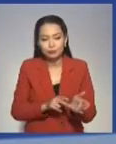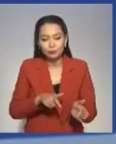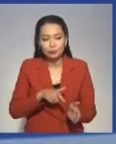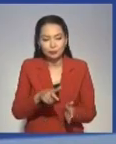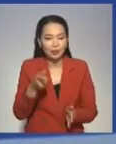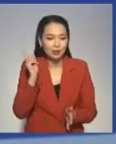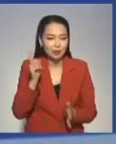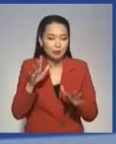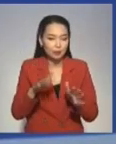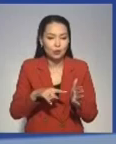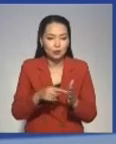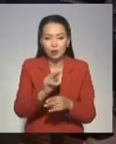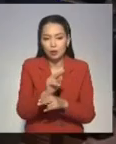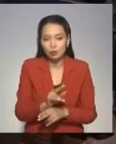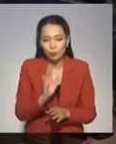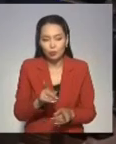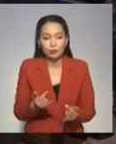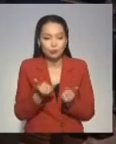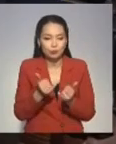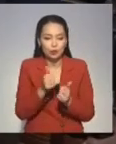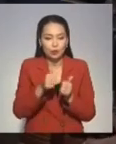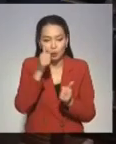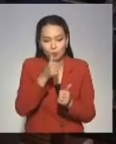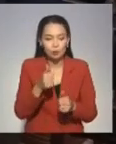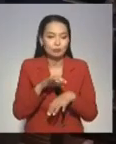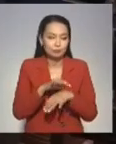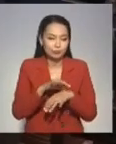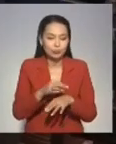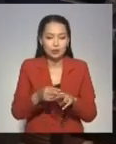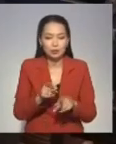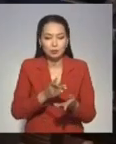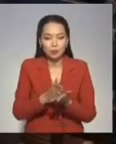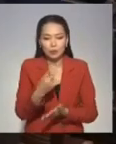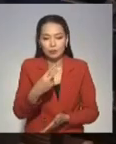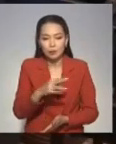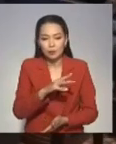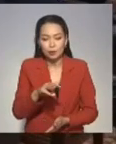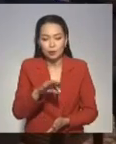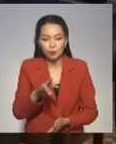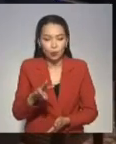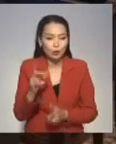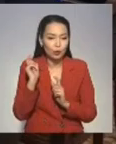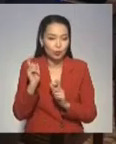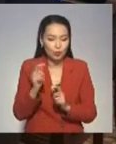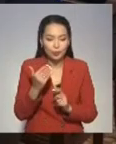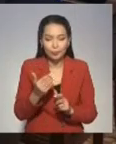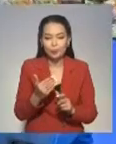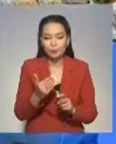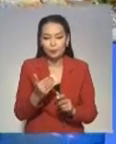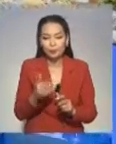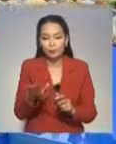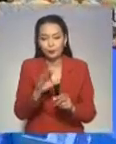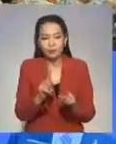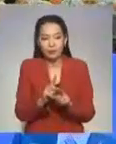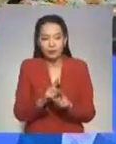участке до Стокмоинте, что в дальнейшем позволит ежегодно перевозить по этому направлению до 20 миллионов тонн грузов. Считаю, что развитие транскаспийского